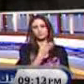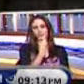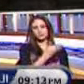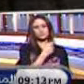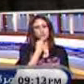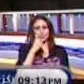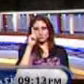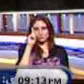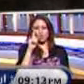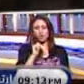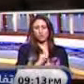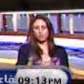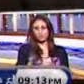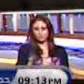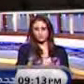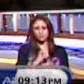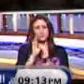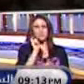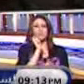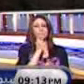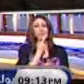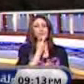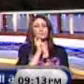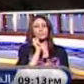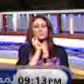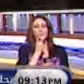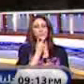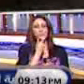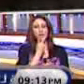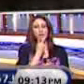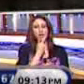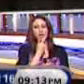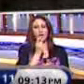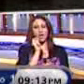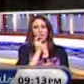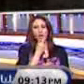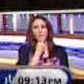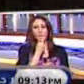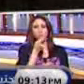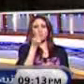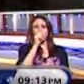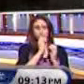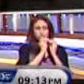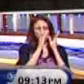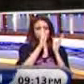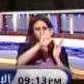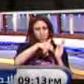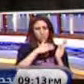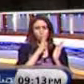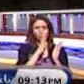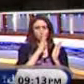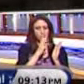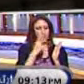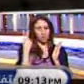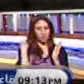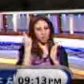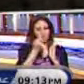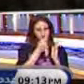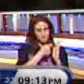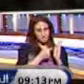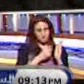اللازمه بالتنسيق. فقد ايه بقى اذا تبين الاوراق مستوفاه؟ يعني حضرتك يجي لي الورق ده كله، يكمل الورق، هو كل ما يسرع في تكميل